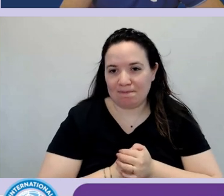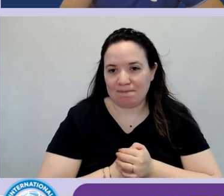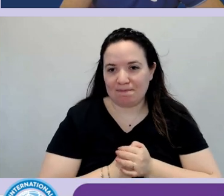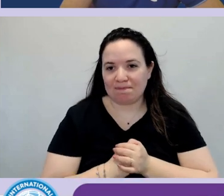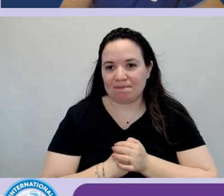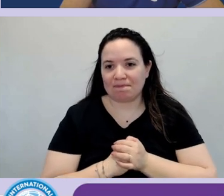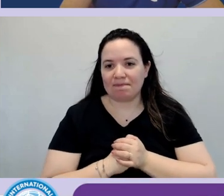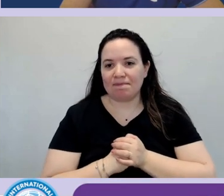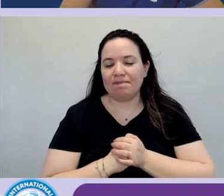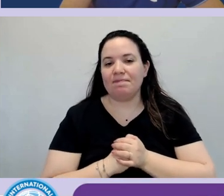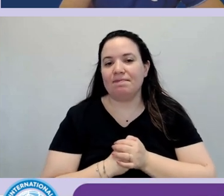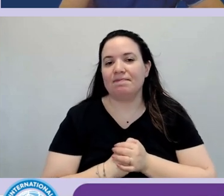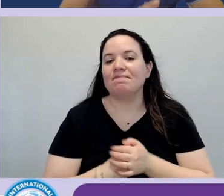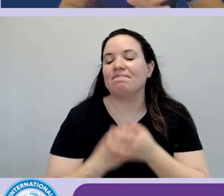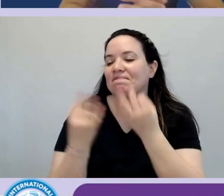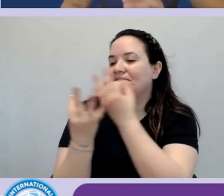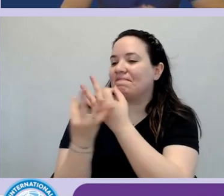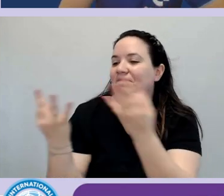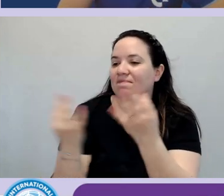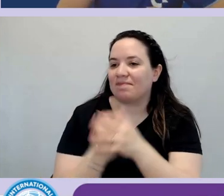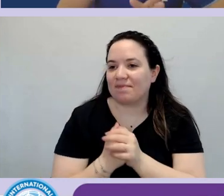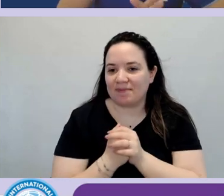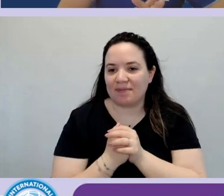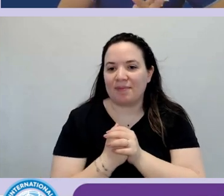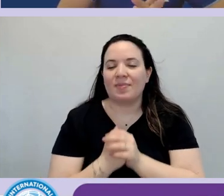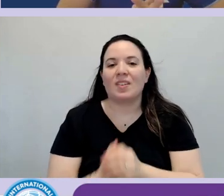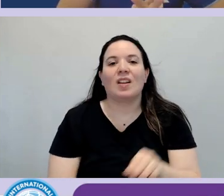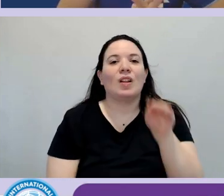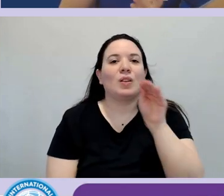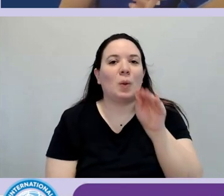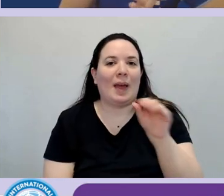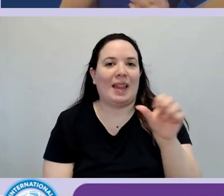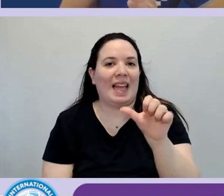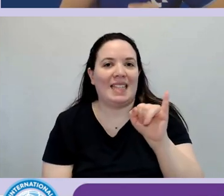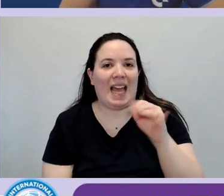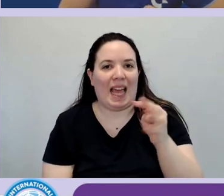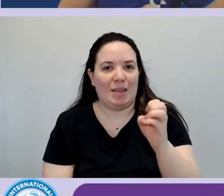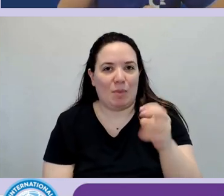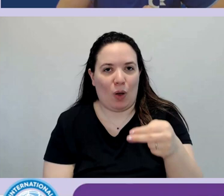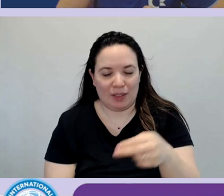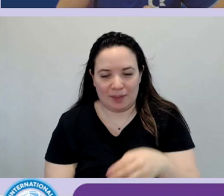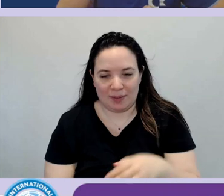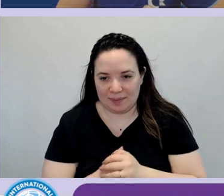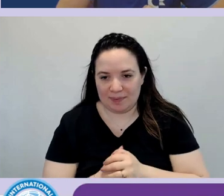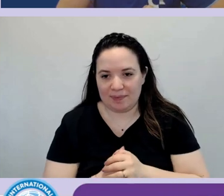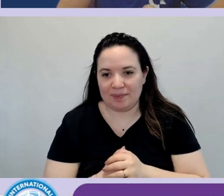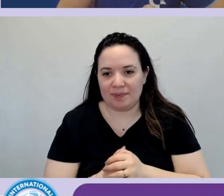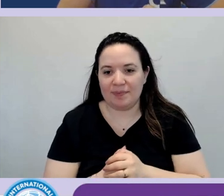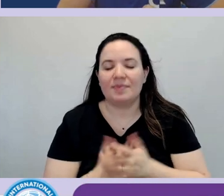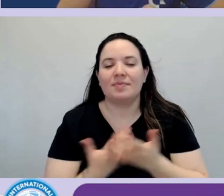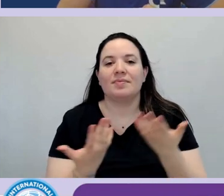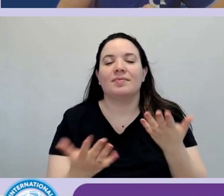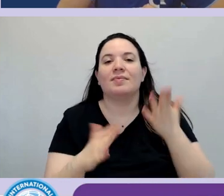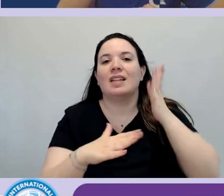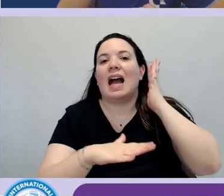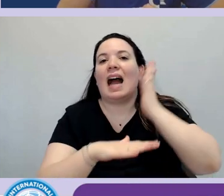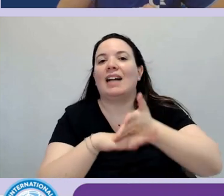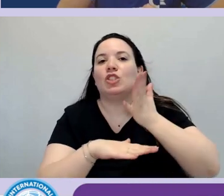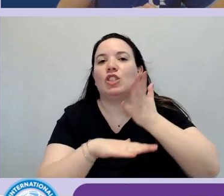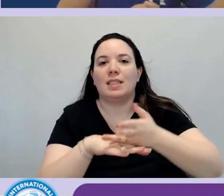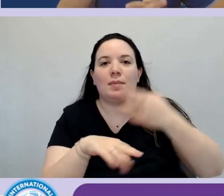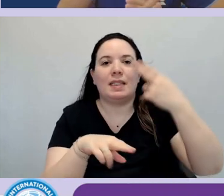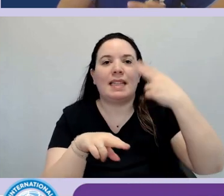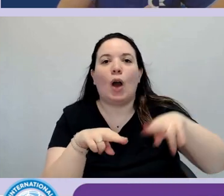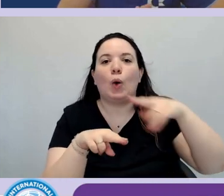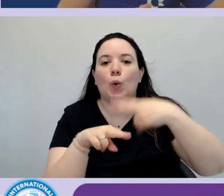incolla bene Una domanda per Simon visto che l'ha citato da lui eh Come viene definita l'accessibilità in